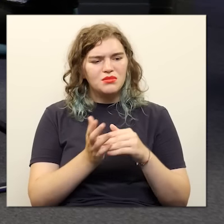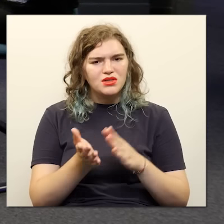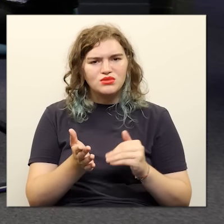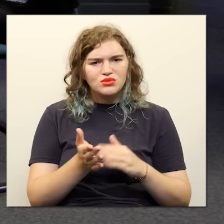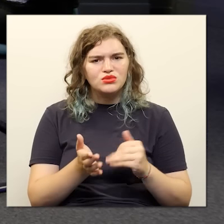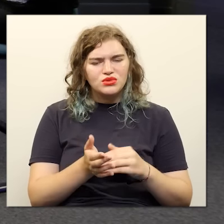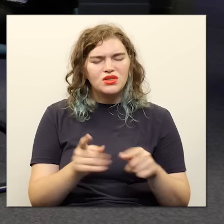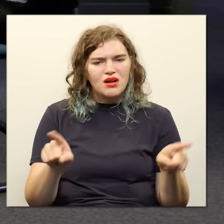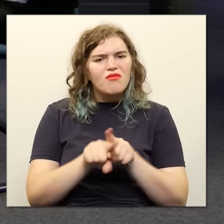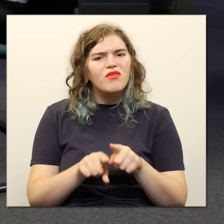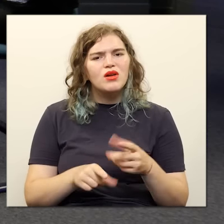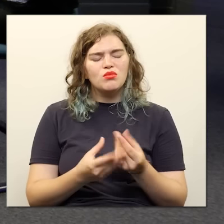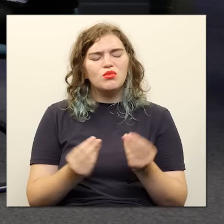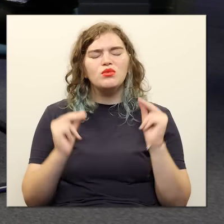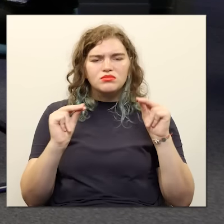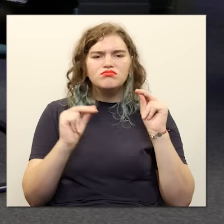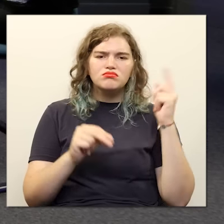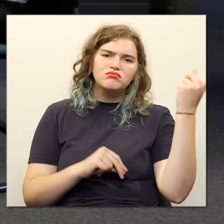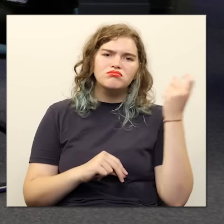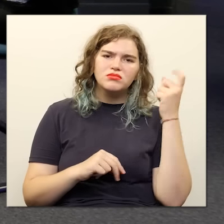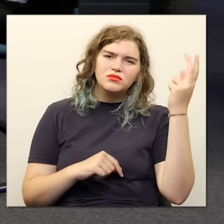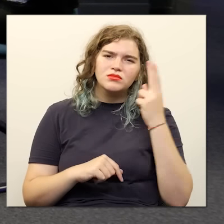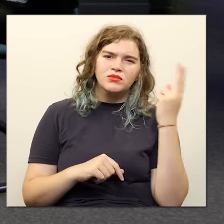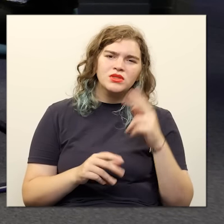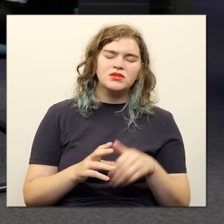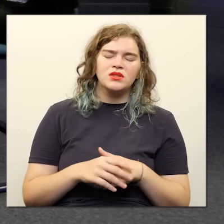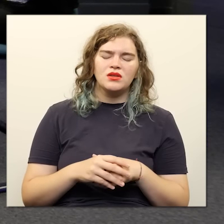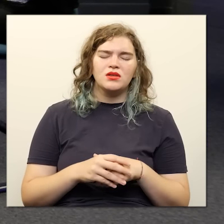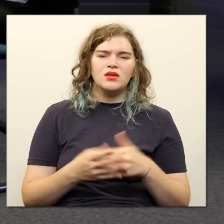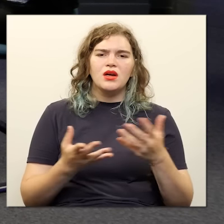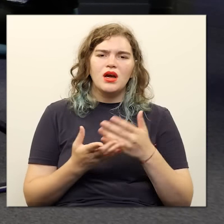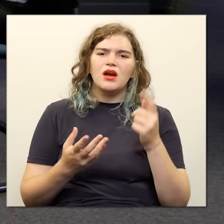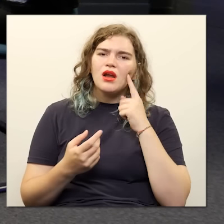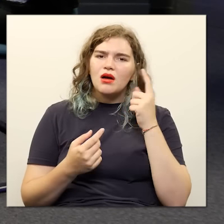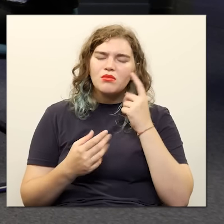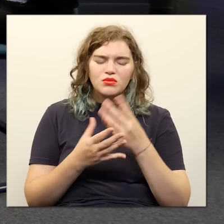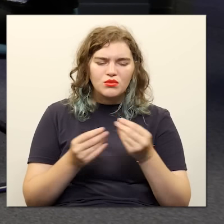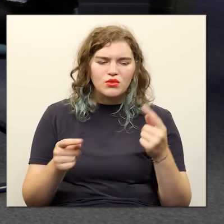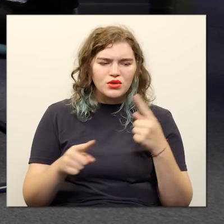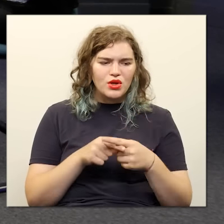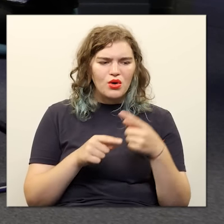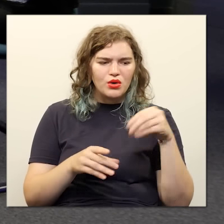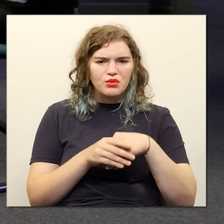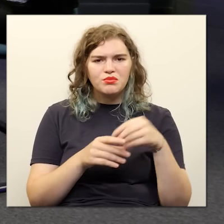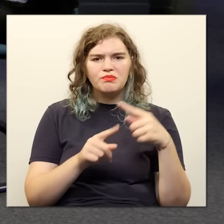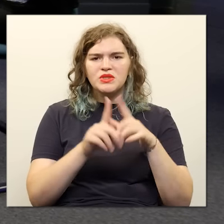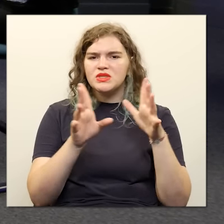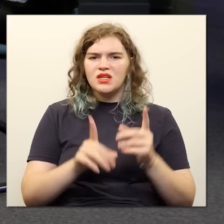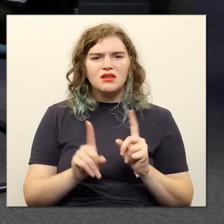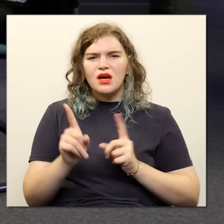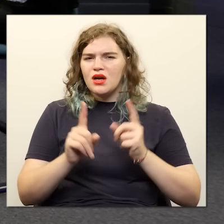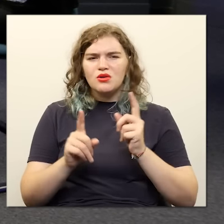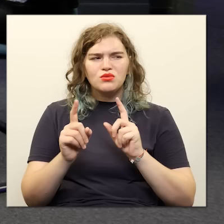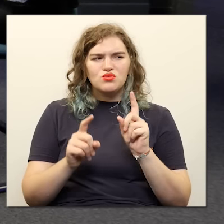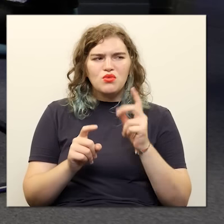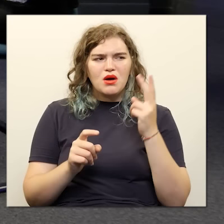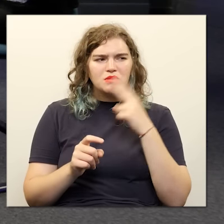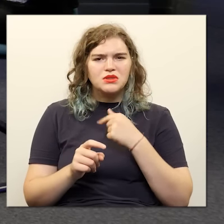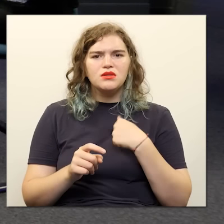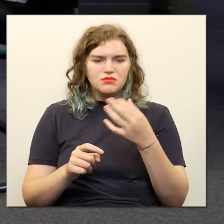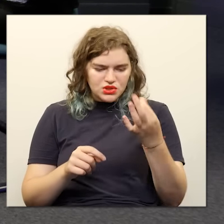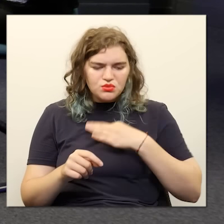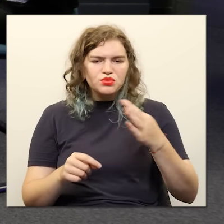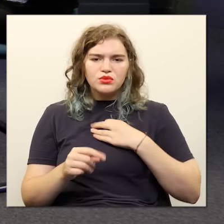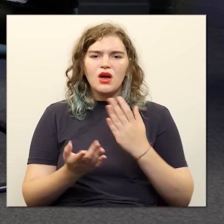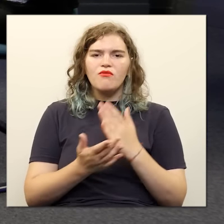Și multe lecții din partea lui Dumnezeu care le-am auzit de atâtea ori în biserică și le-am văzut și ni